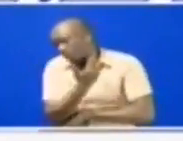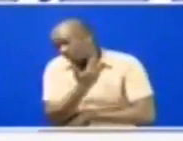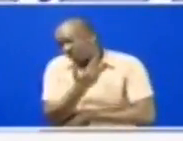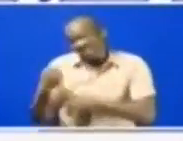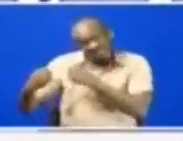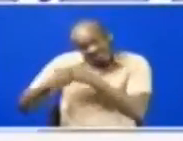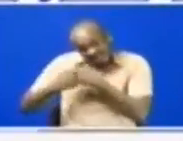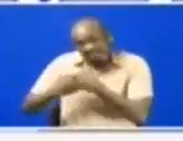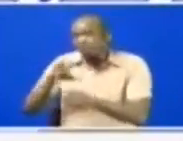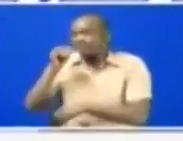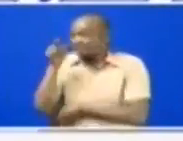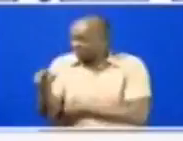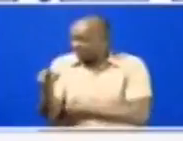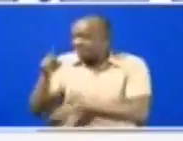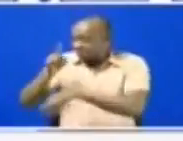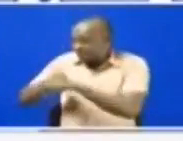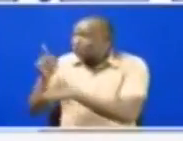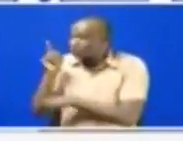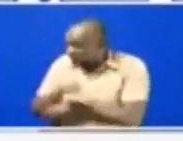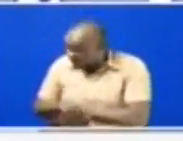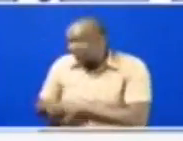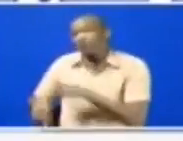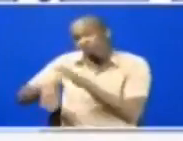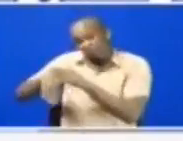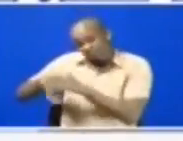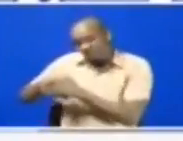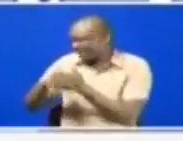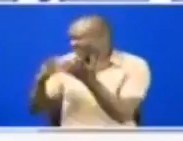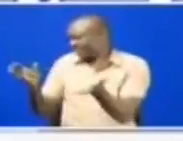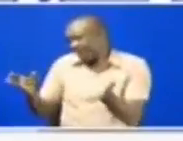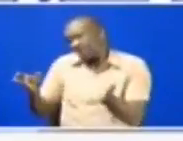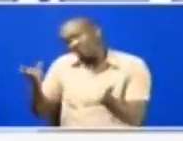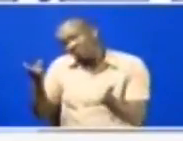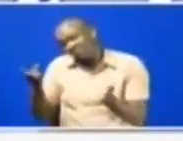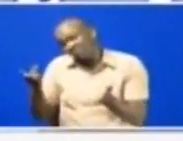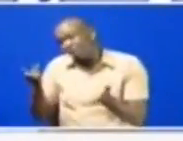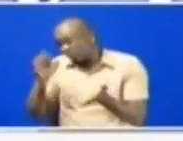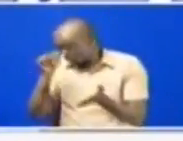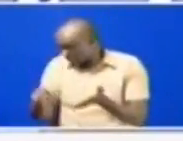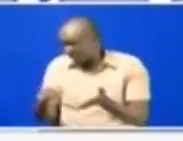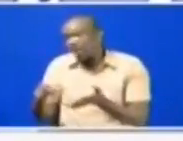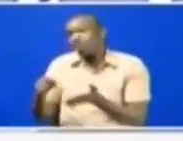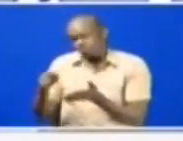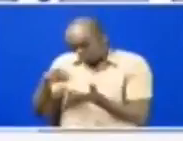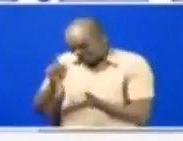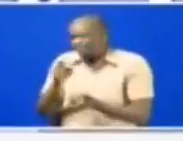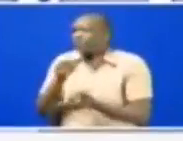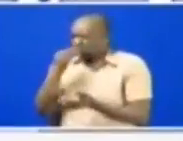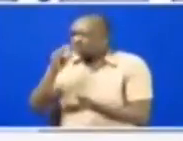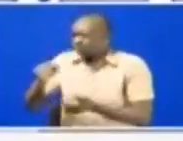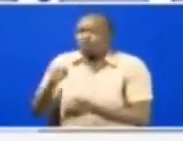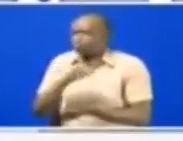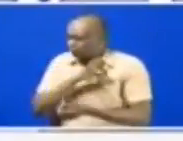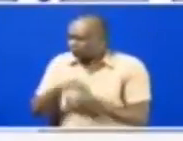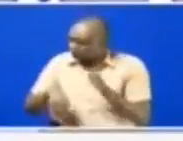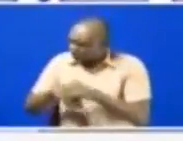changamoto tumekuja tukipata ni ile sasa wakati unamaliza mpira. Mm-hmm. Unakuja unapata wewe ulikuwa unazoea hapo ndio ilikuwa ni kama ofisi yako. Mm-hmm. Sasa kutoka